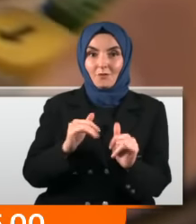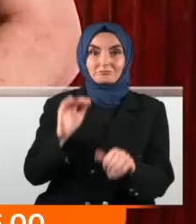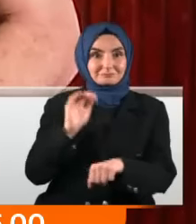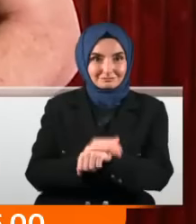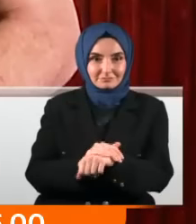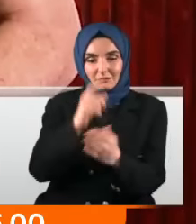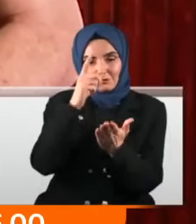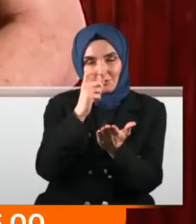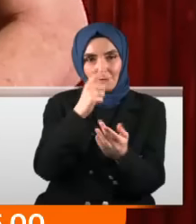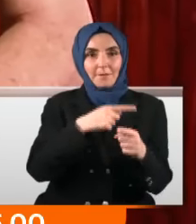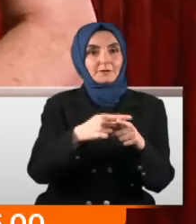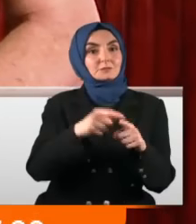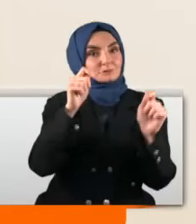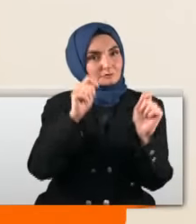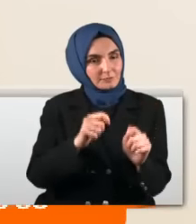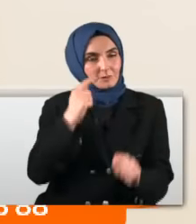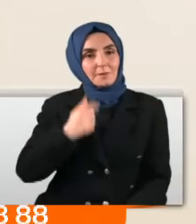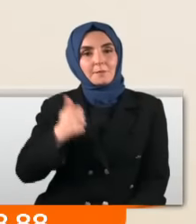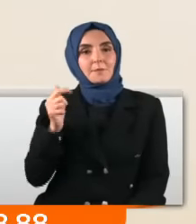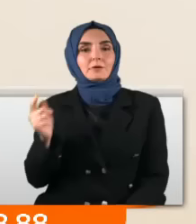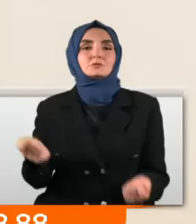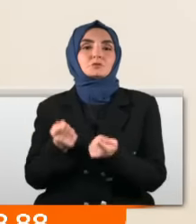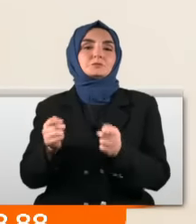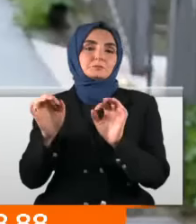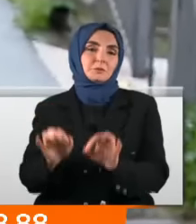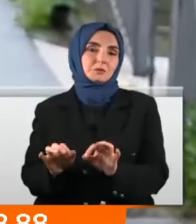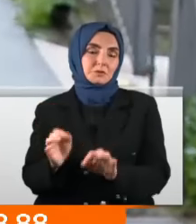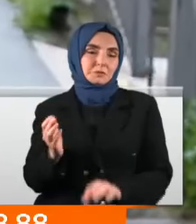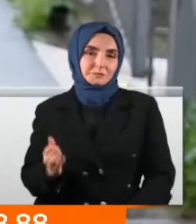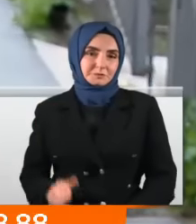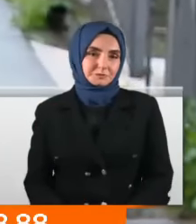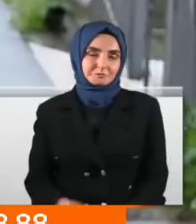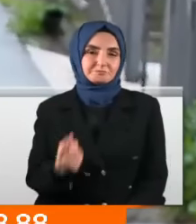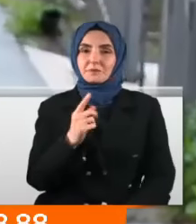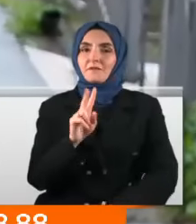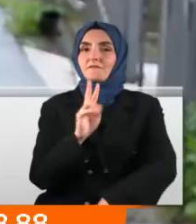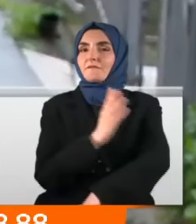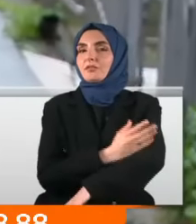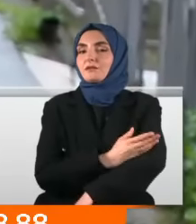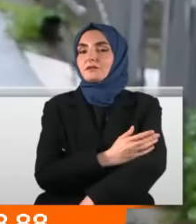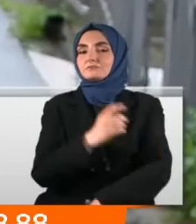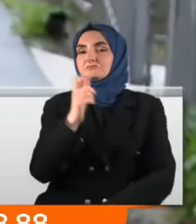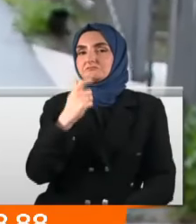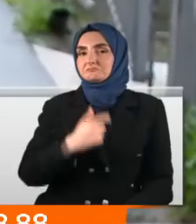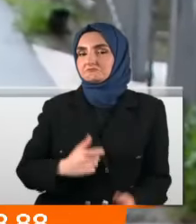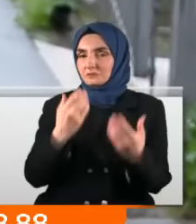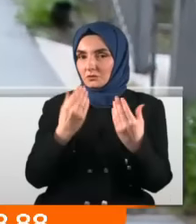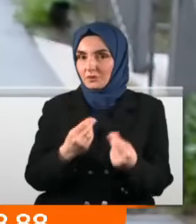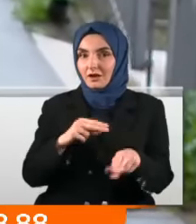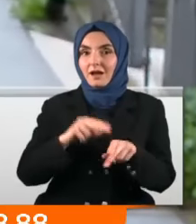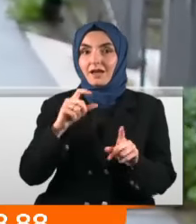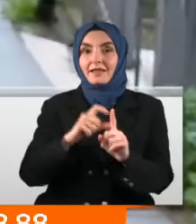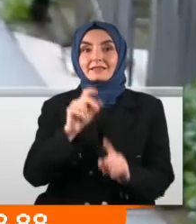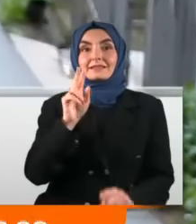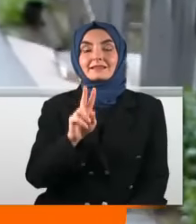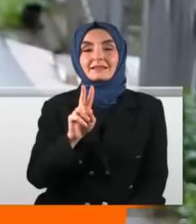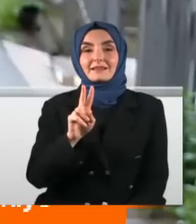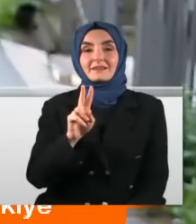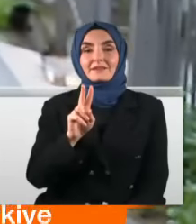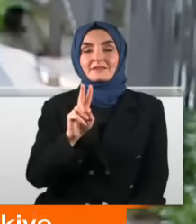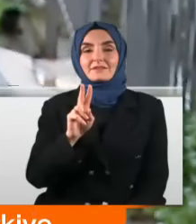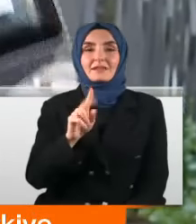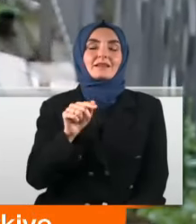bakanlıkta. Bakanlık devreye girecek. Çok faydalı olur diye düşünüyorum. Bir vatandaş olarak KDV'de oranın düşük gösterildiğini fark